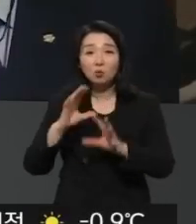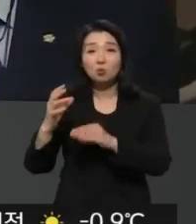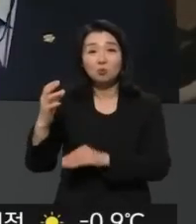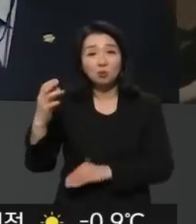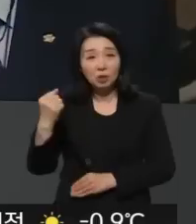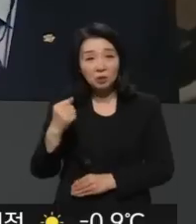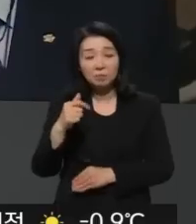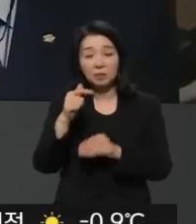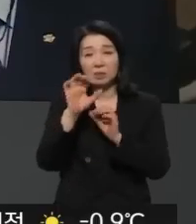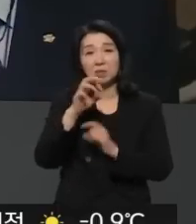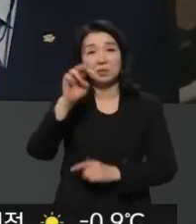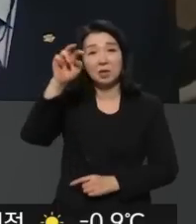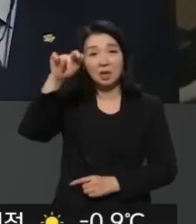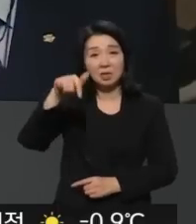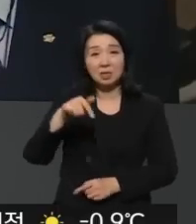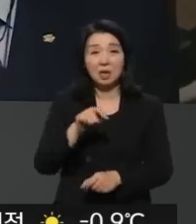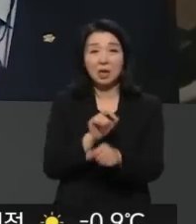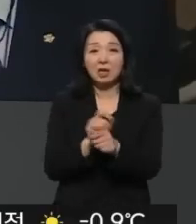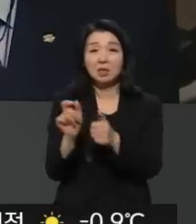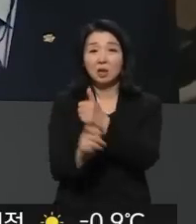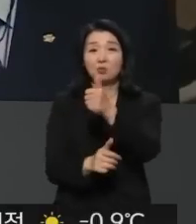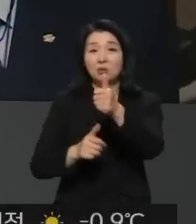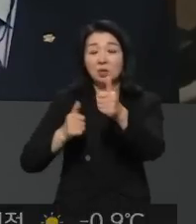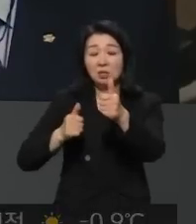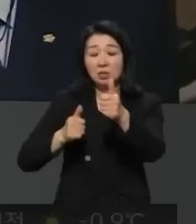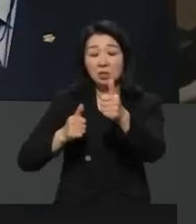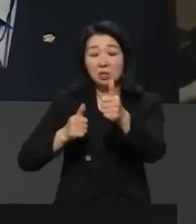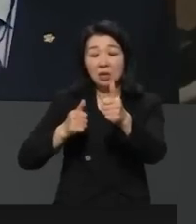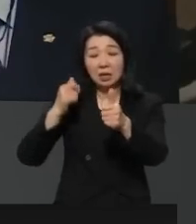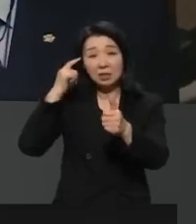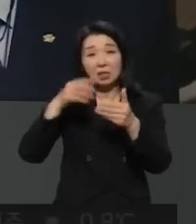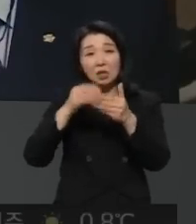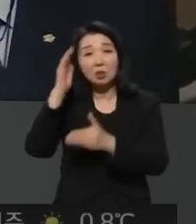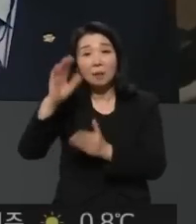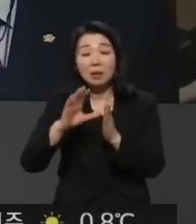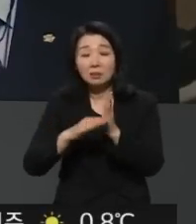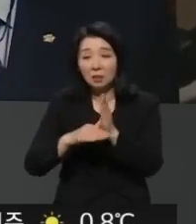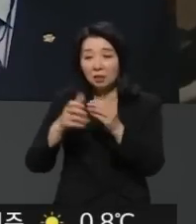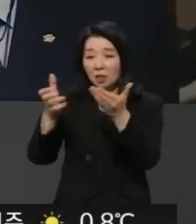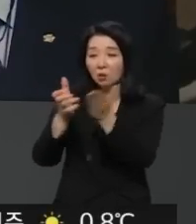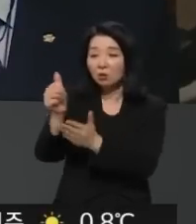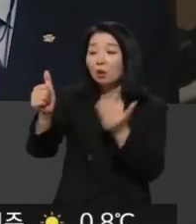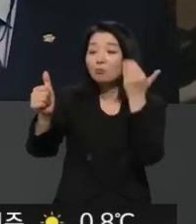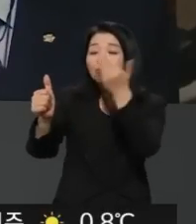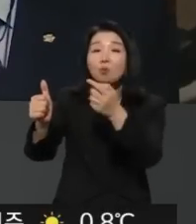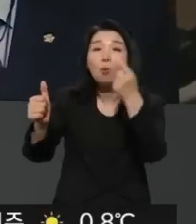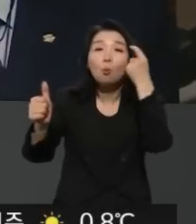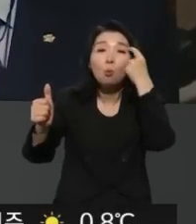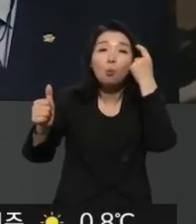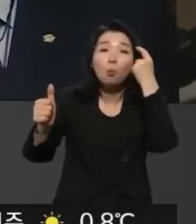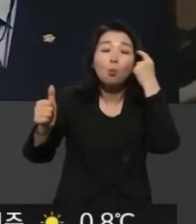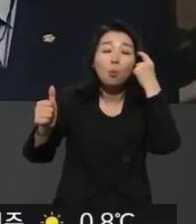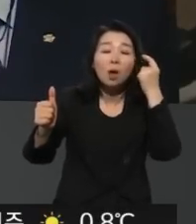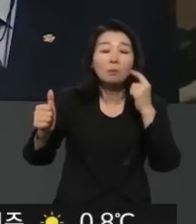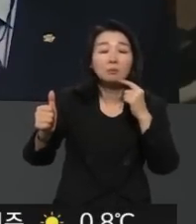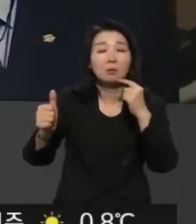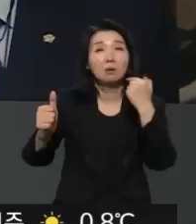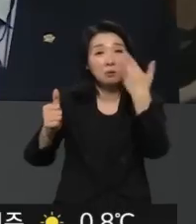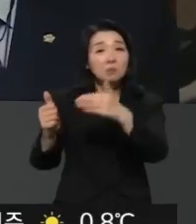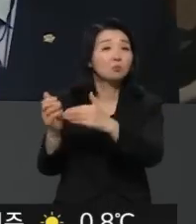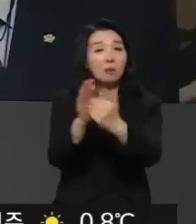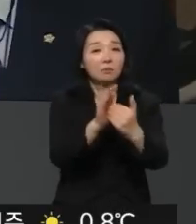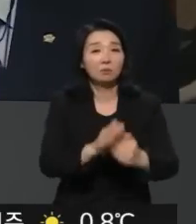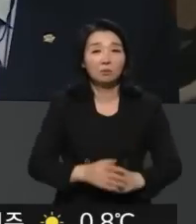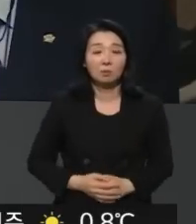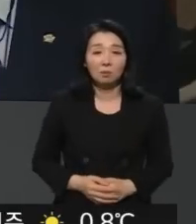소속인 이채익 행안위원장이 의사진행 발언에서 왜 장관에게 질의를 하느냐라면서 이 질문을 막아선 겁니다.